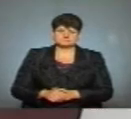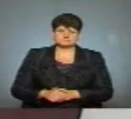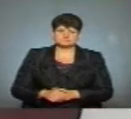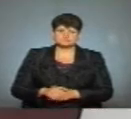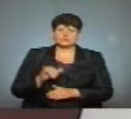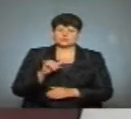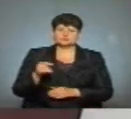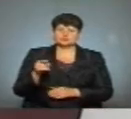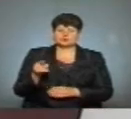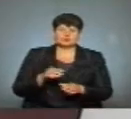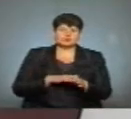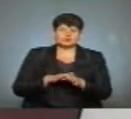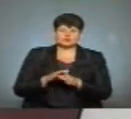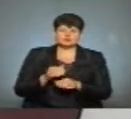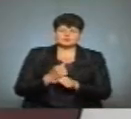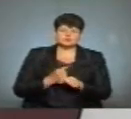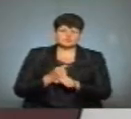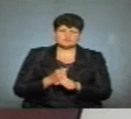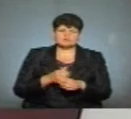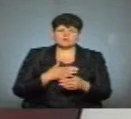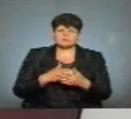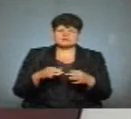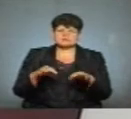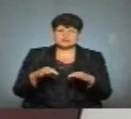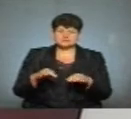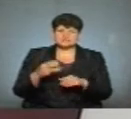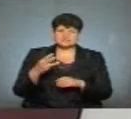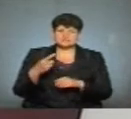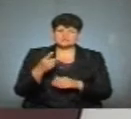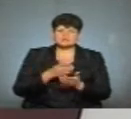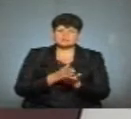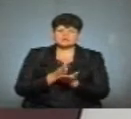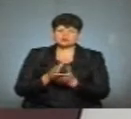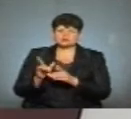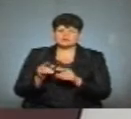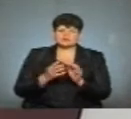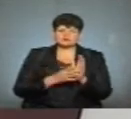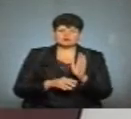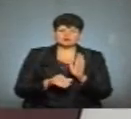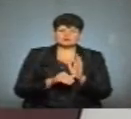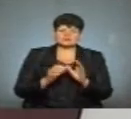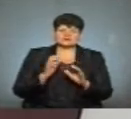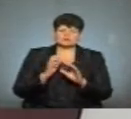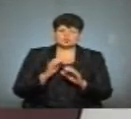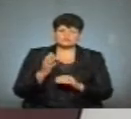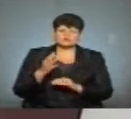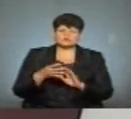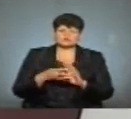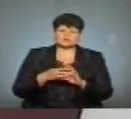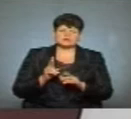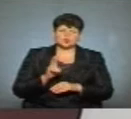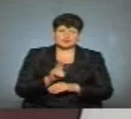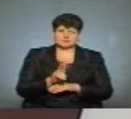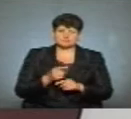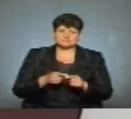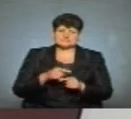У Тернополі повністю запрацював громадський транспорт. На 31 маршрут виїхали 96 автобусів і 49